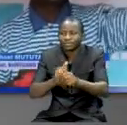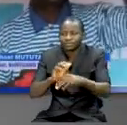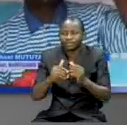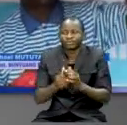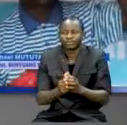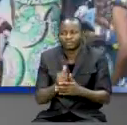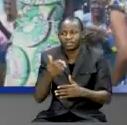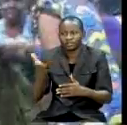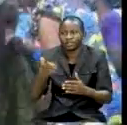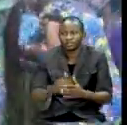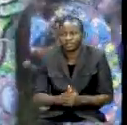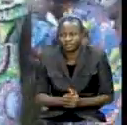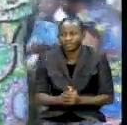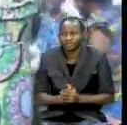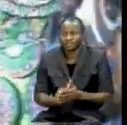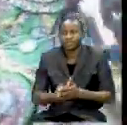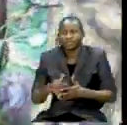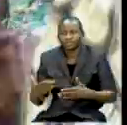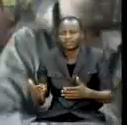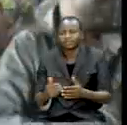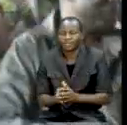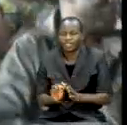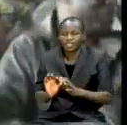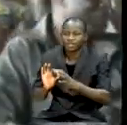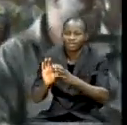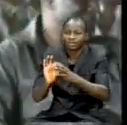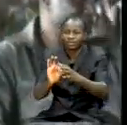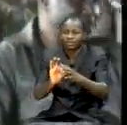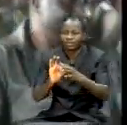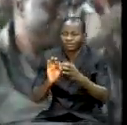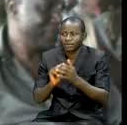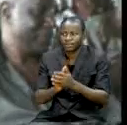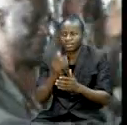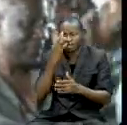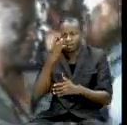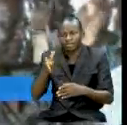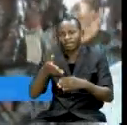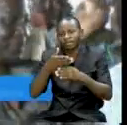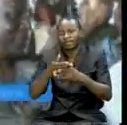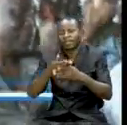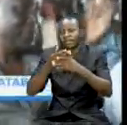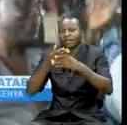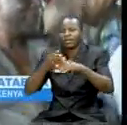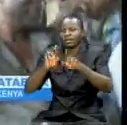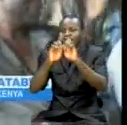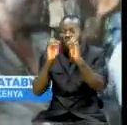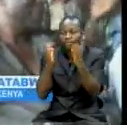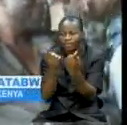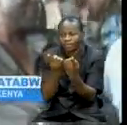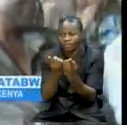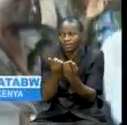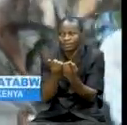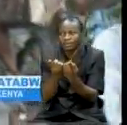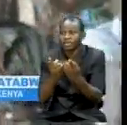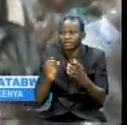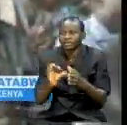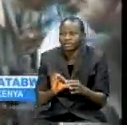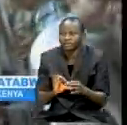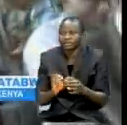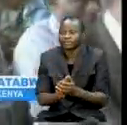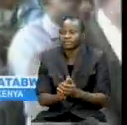Kalilo. Soucieux de consolider les relations fraternelles entre filles et fils Tabwa, le président national de